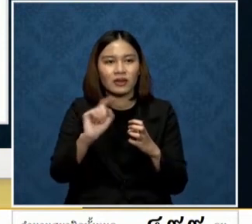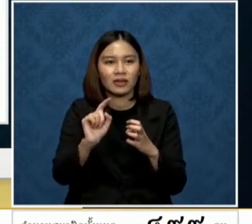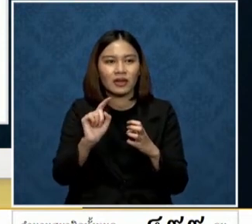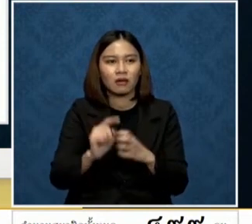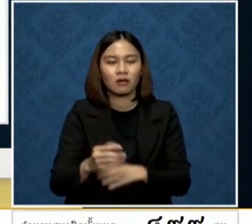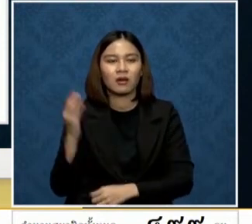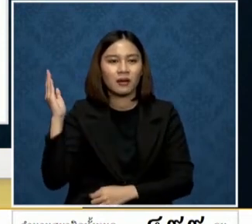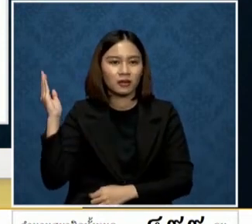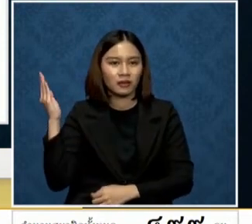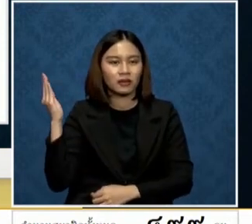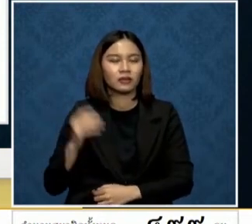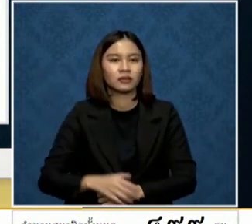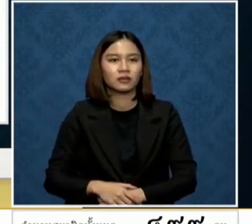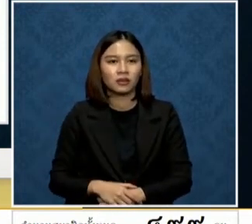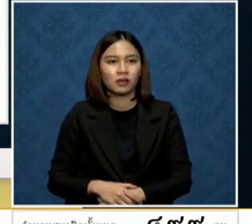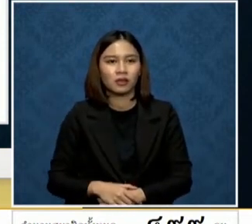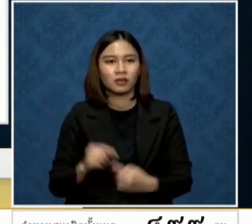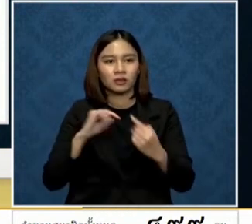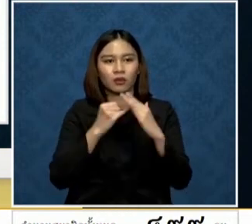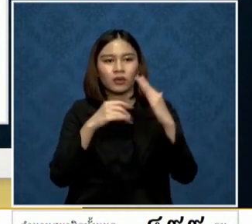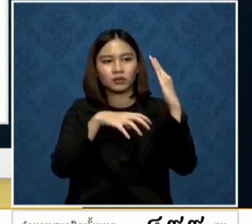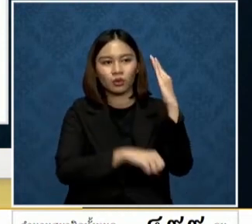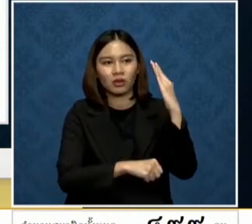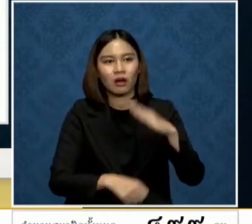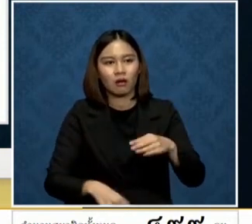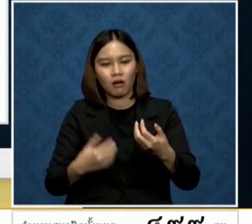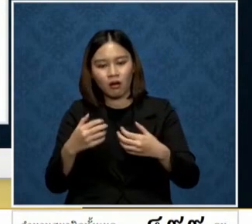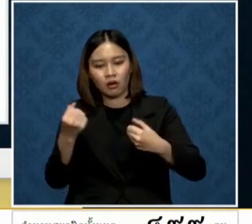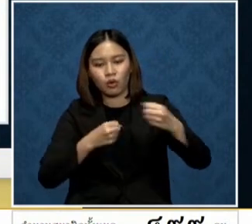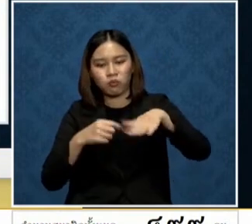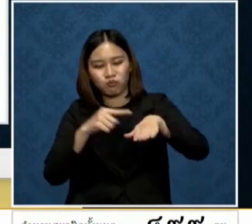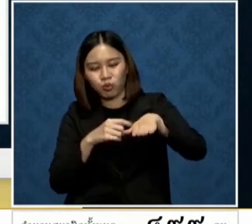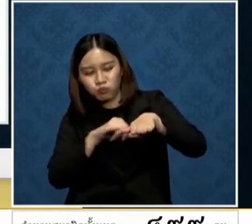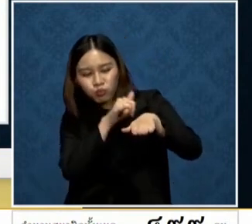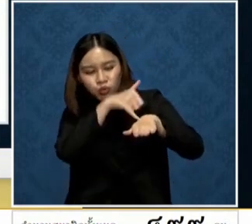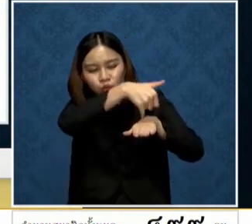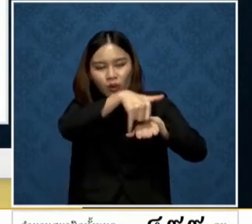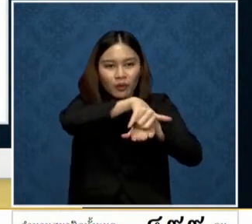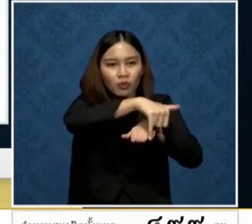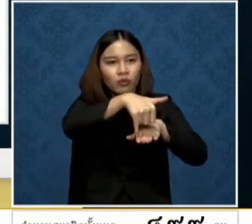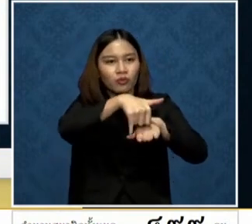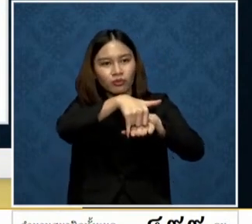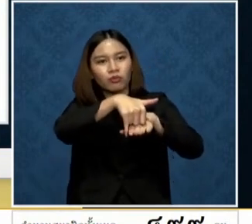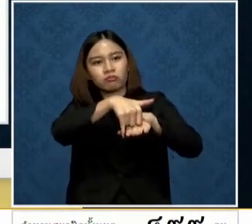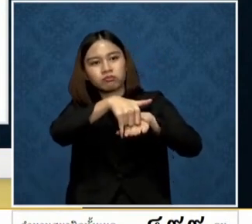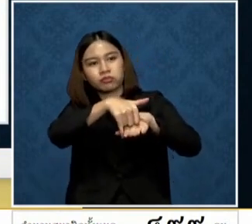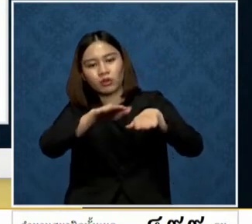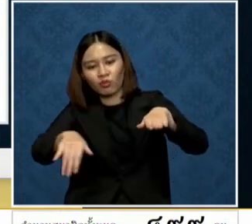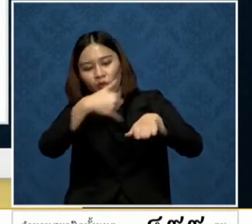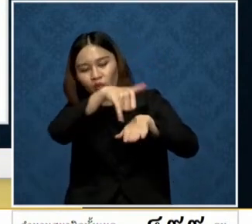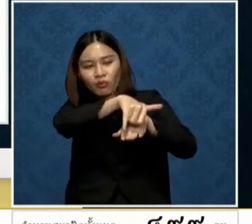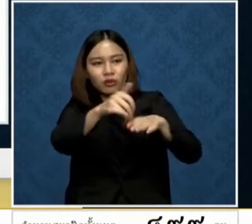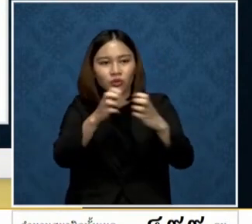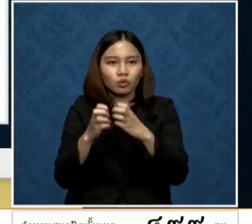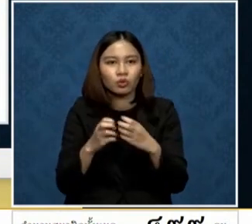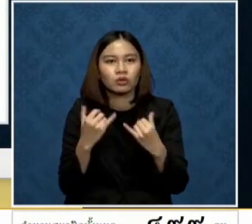ค่ะนี่คือลิงจากเขาตังกวนและเขาน้อยที่สงขลานะคะทำลายทรัพย์สินปีนรถนักท่องเที่ยวแล้วก็รถของประชาชนที่อาศัยอยู่ในชุมชนค่ะ